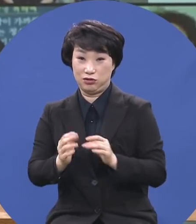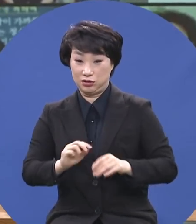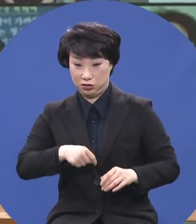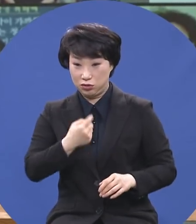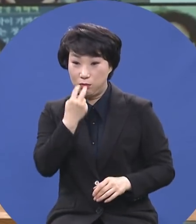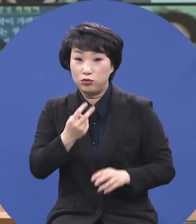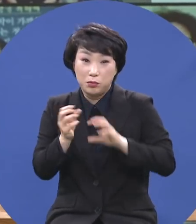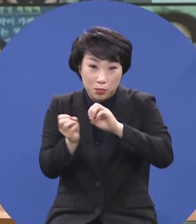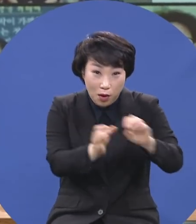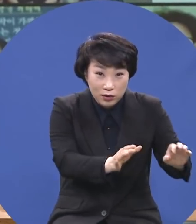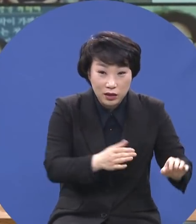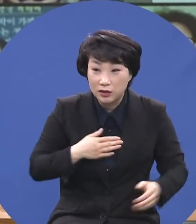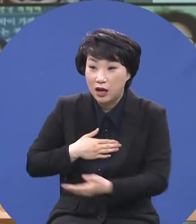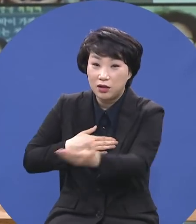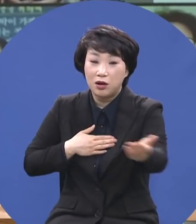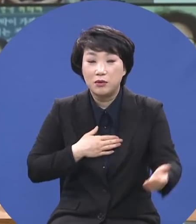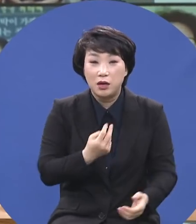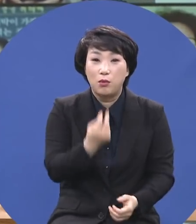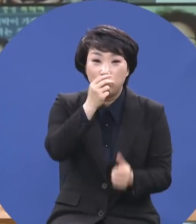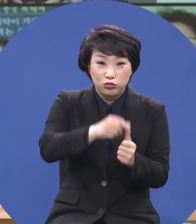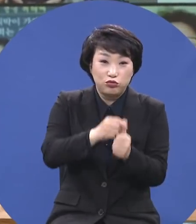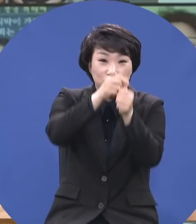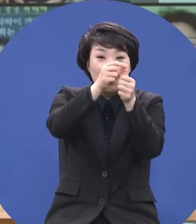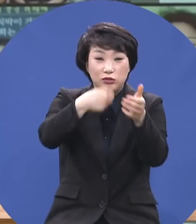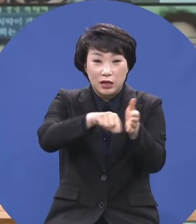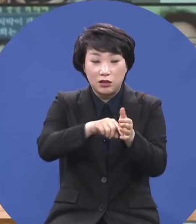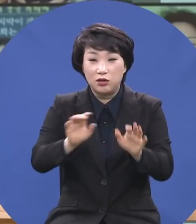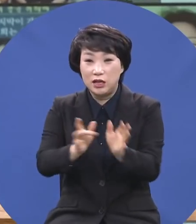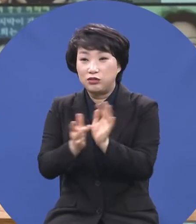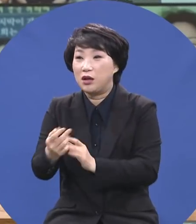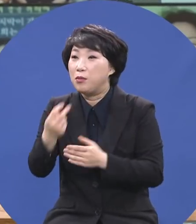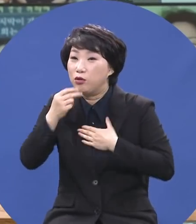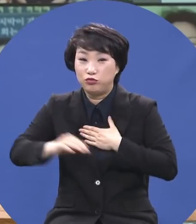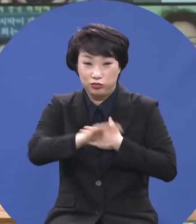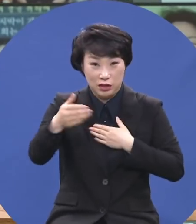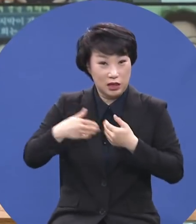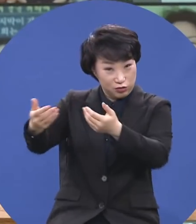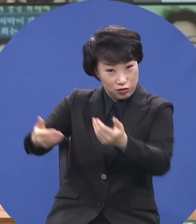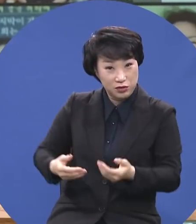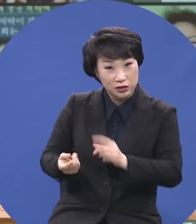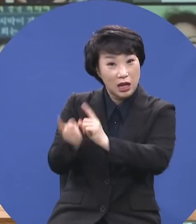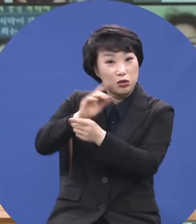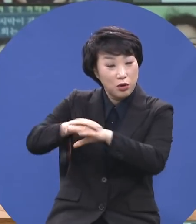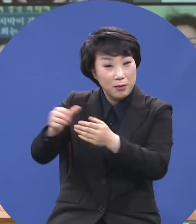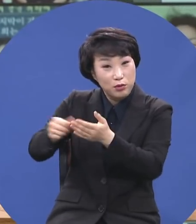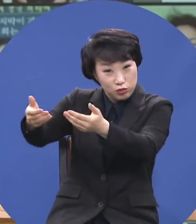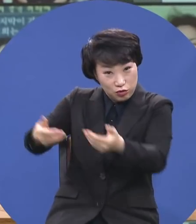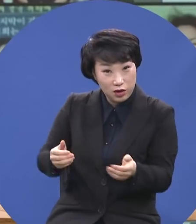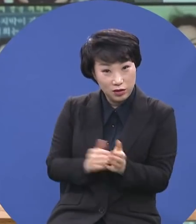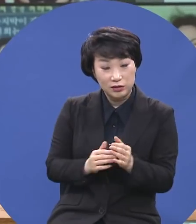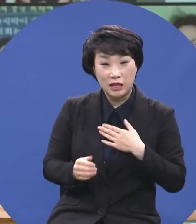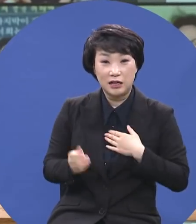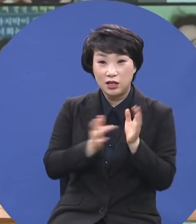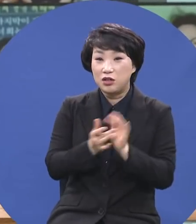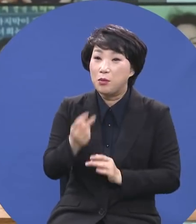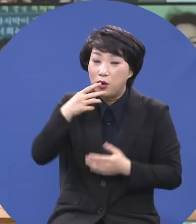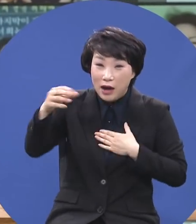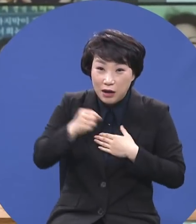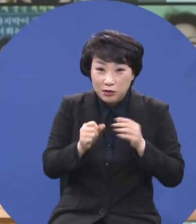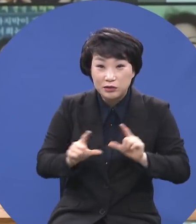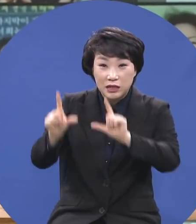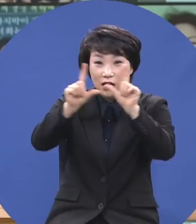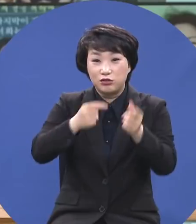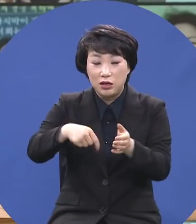우리를 구원하기 위해서 스스로 자기 목숨을 우리에게 줘버리고 대속물로 주고 우리가 그 목숨을 가지고 살게 하시려고